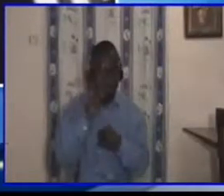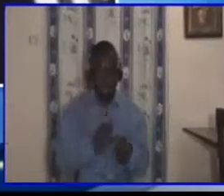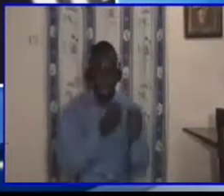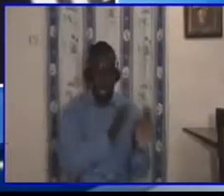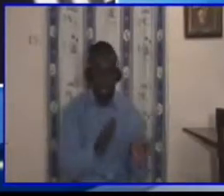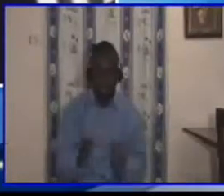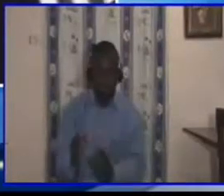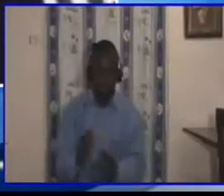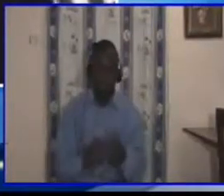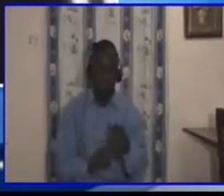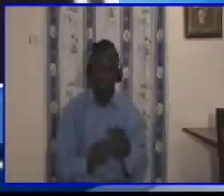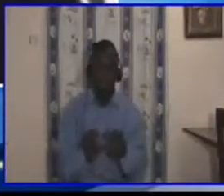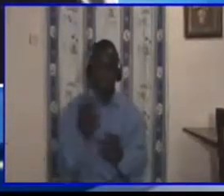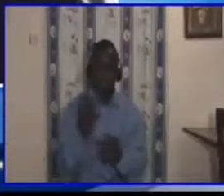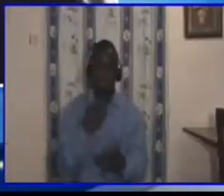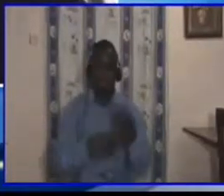di cristo